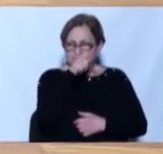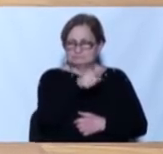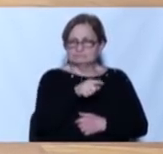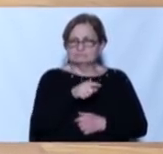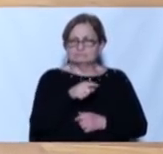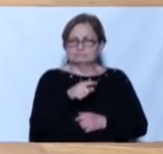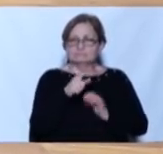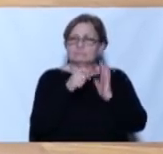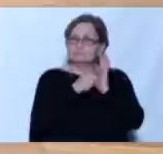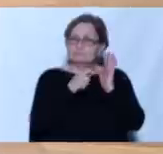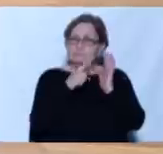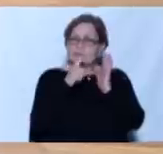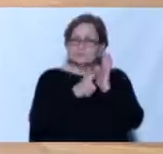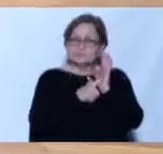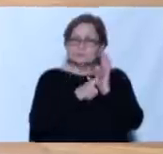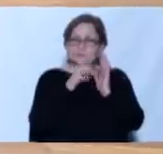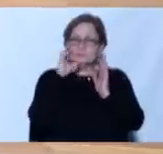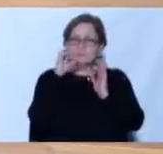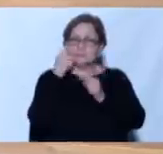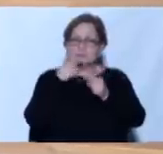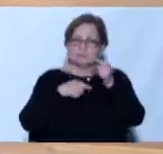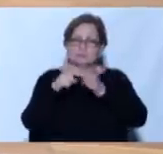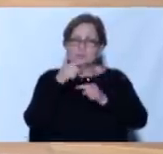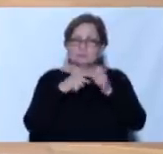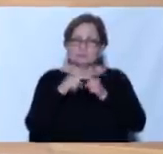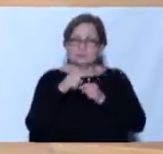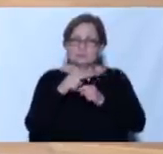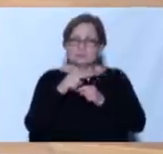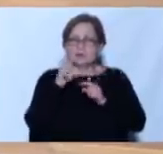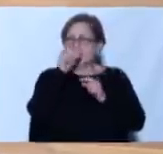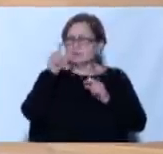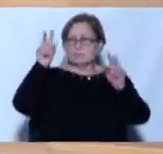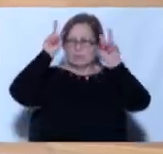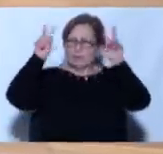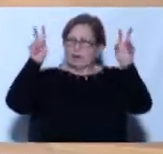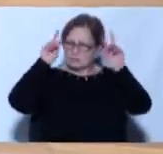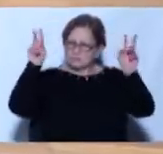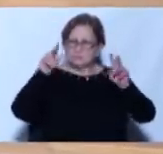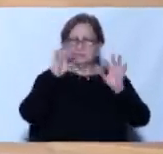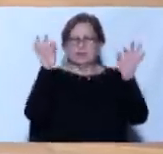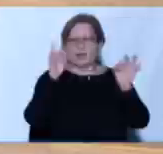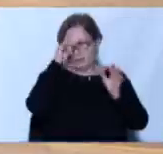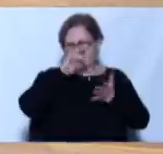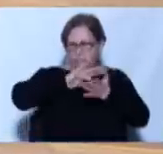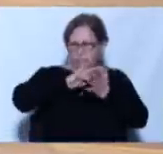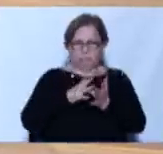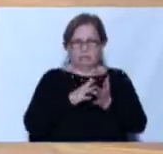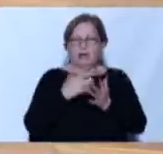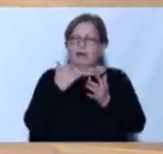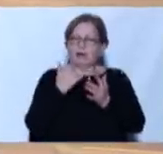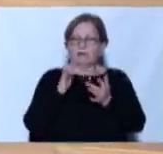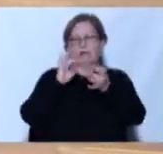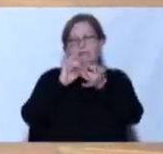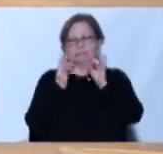რომ მე-17 საუკუნე ესე ვთქვათ, არის და ადამიანებმა არაფერი არ იცოდნენ, არის ხოლმე ახალგაზრდებში ესეთი განცდა, რომ ეხლა რომ ინტერნეტია და